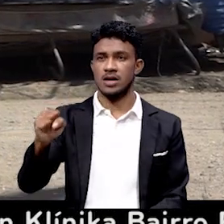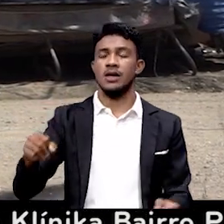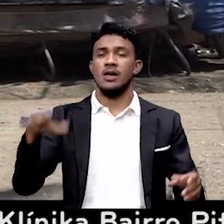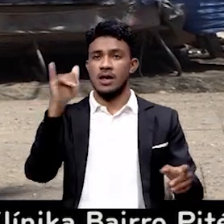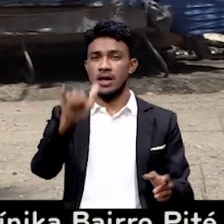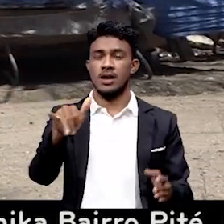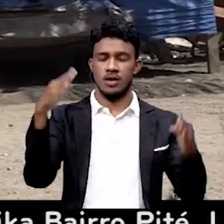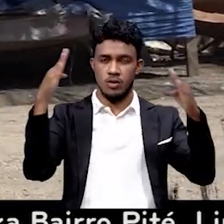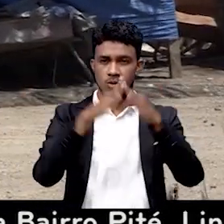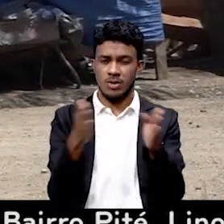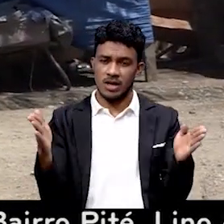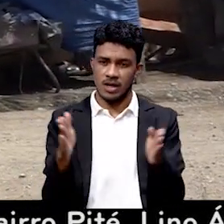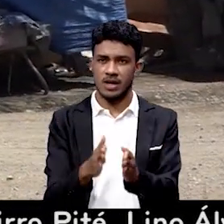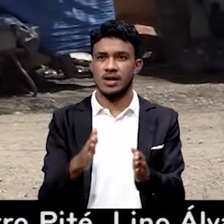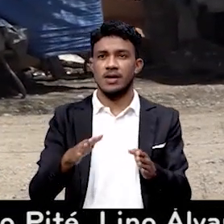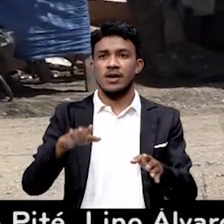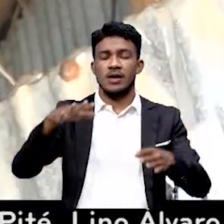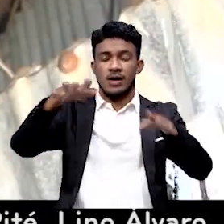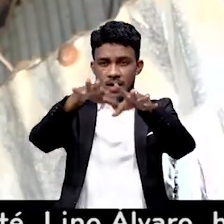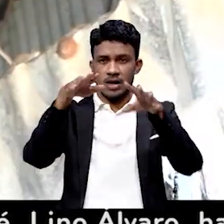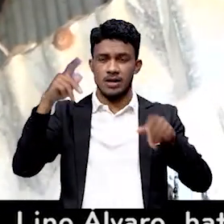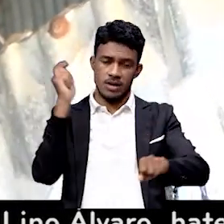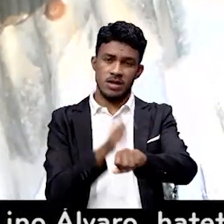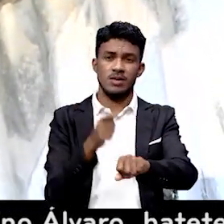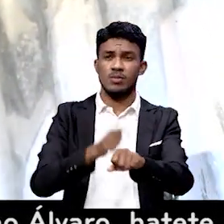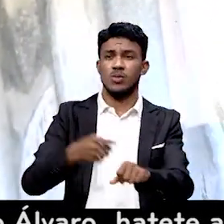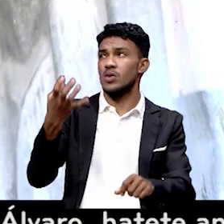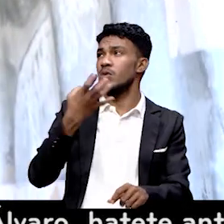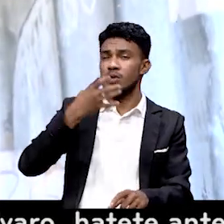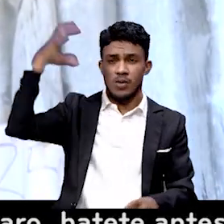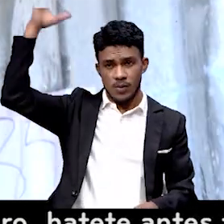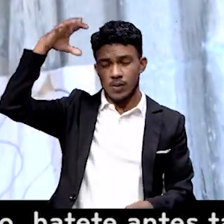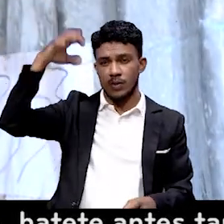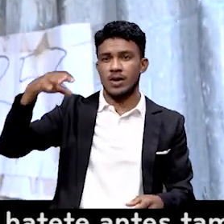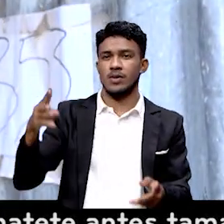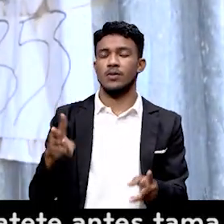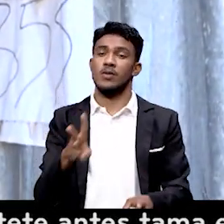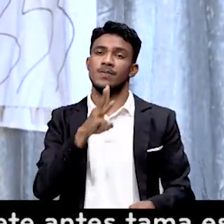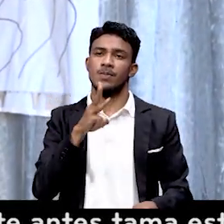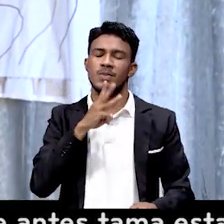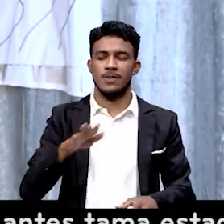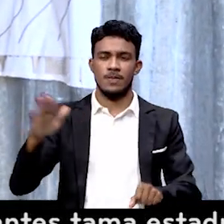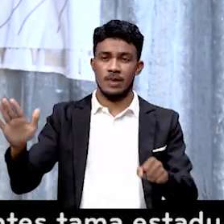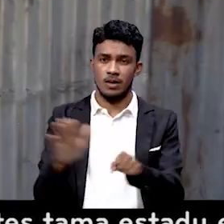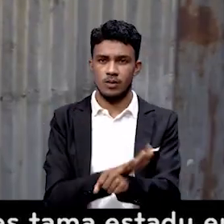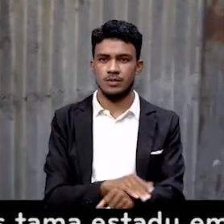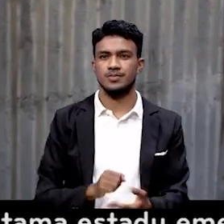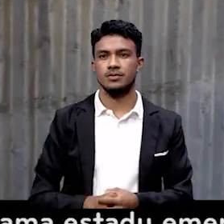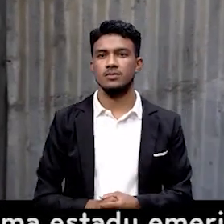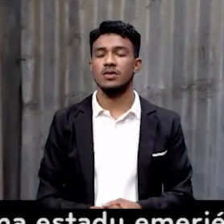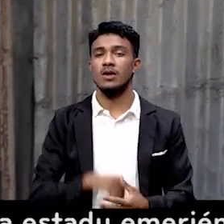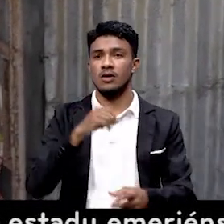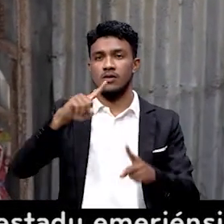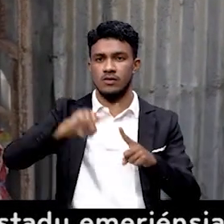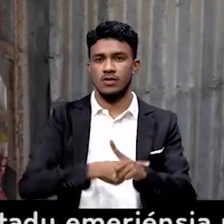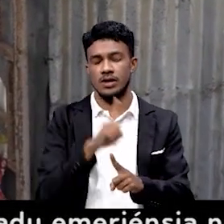no bahire tempu udang monurai uma larang na konu hobe. Pulang ni dah, hanya sa toh